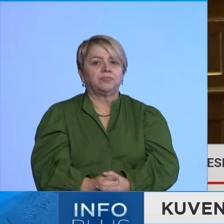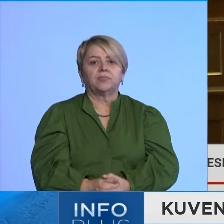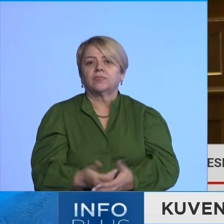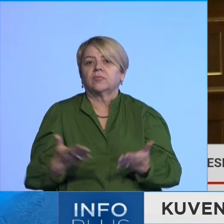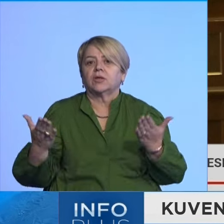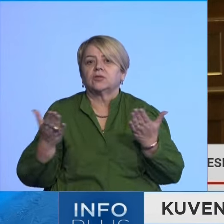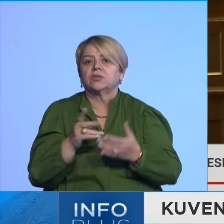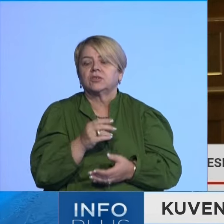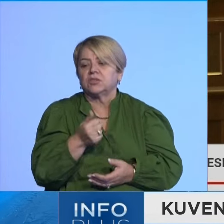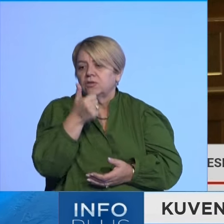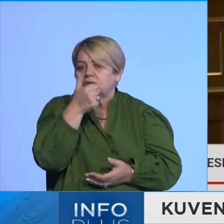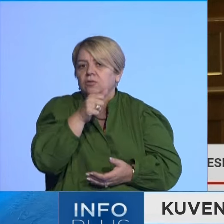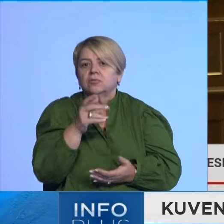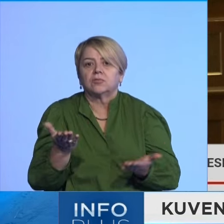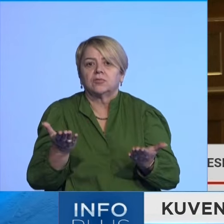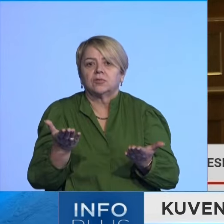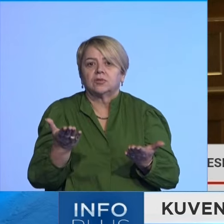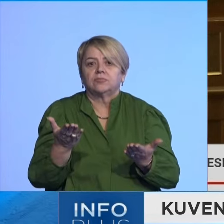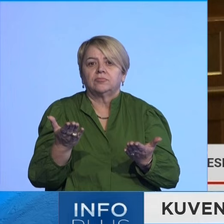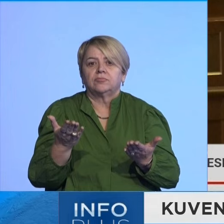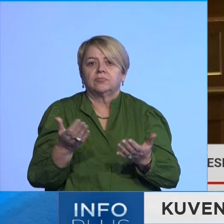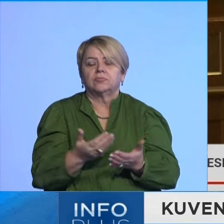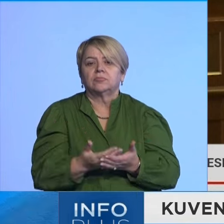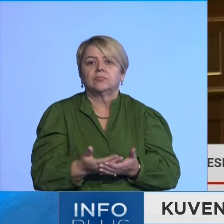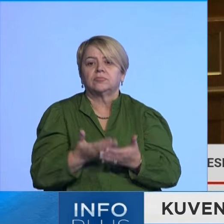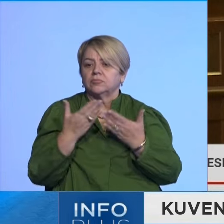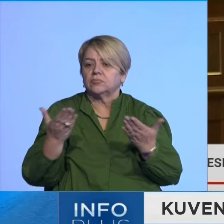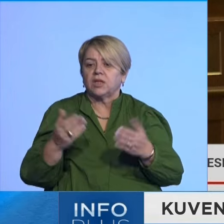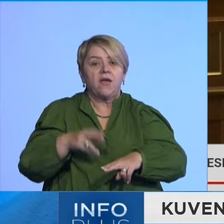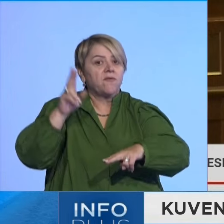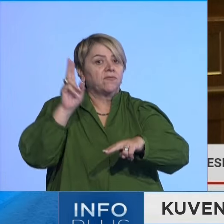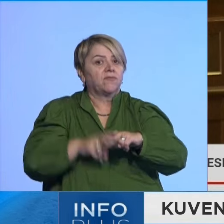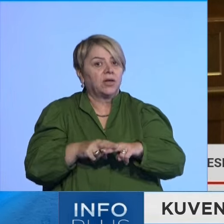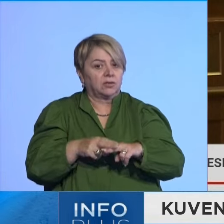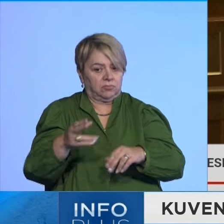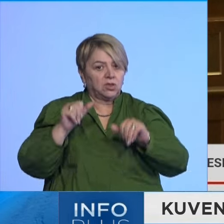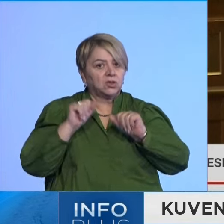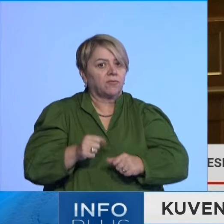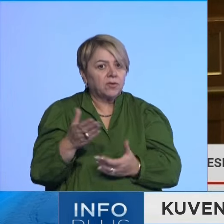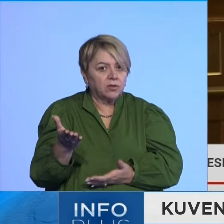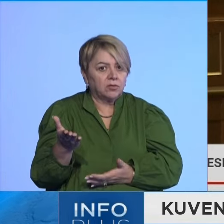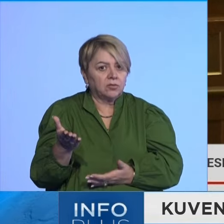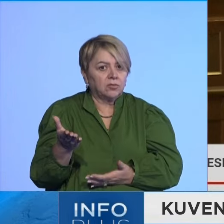cila është metoda e vendimarrjes në këtë qeveri?